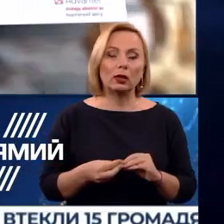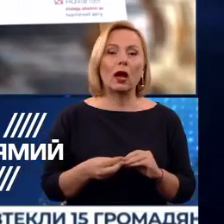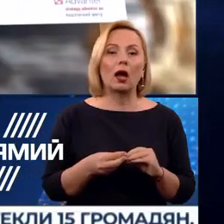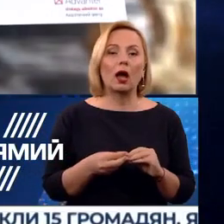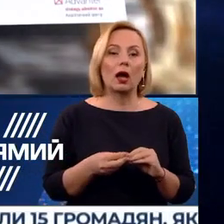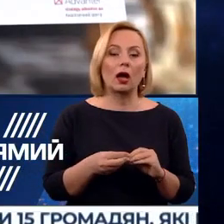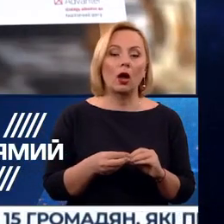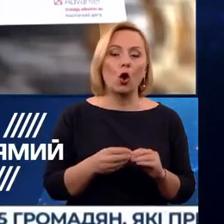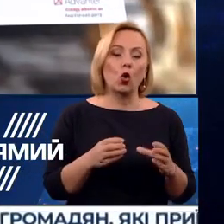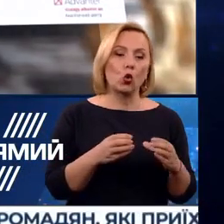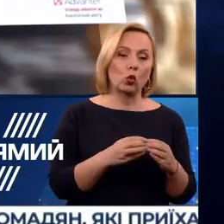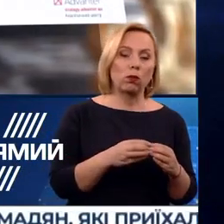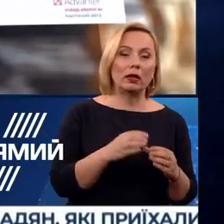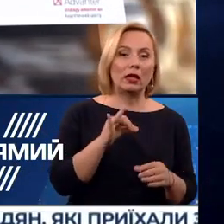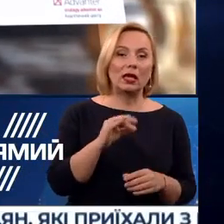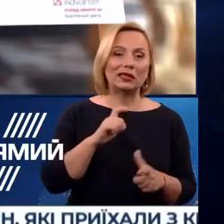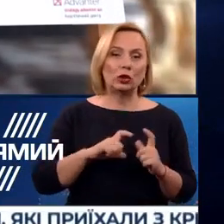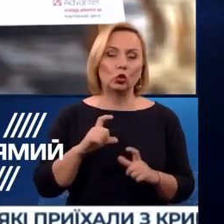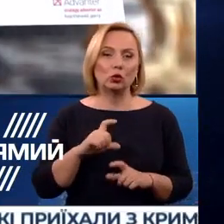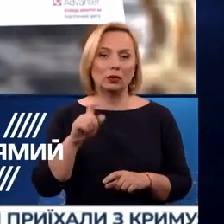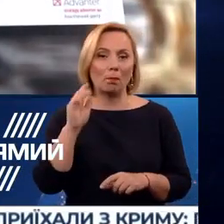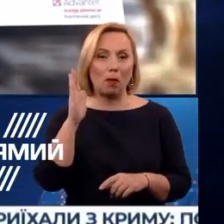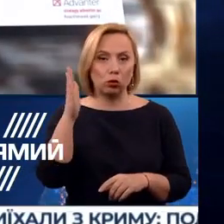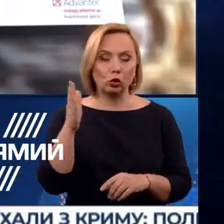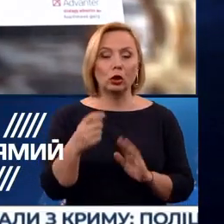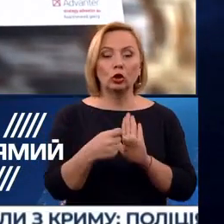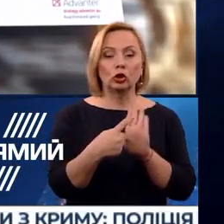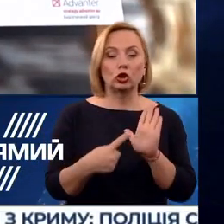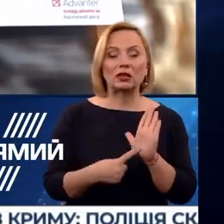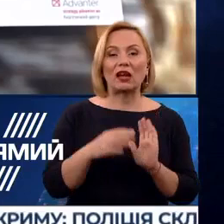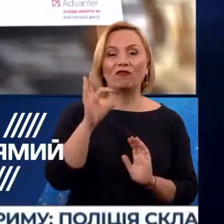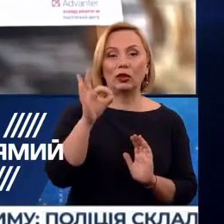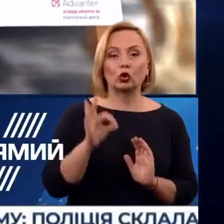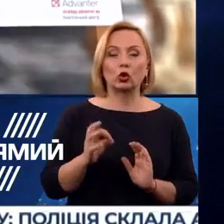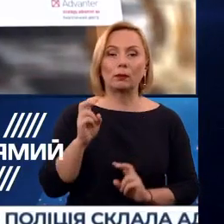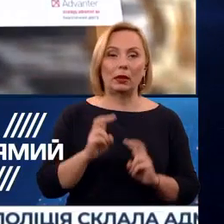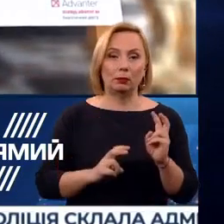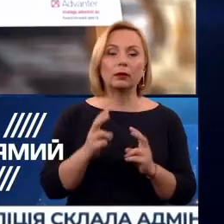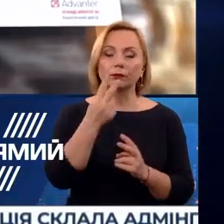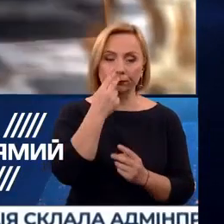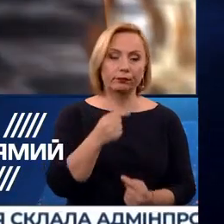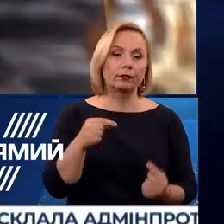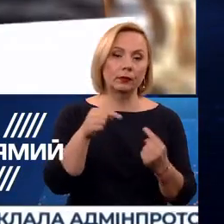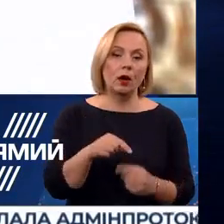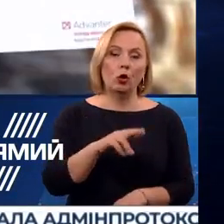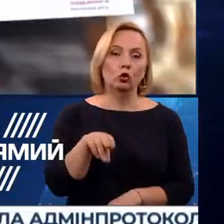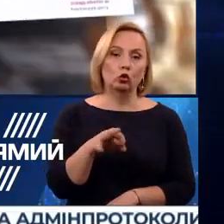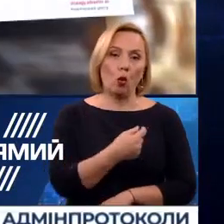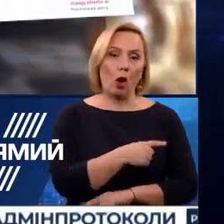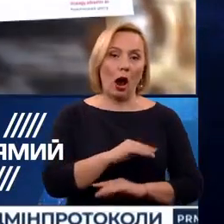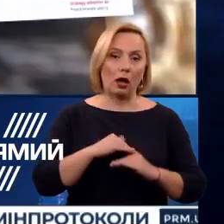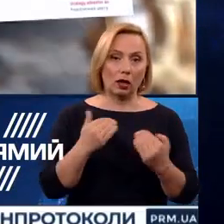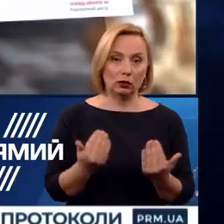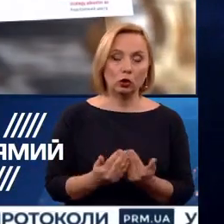Українським інститутом майбутнього. Лише 16% підприємств адаптувалися до карантинних заходів, майже чверть у